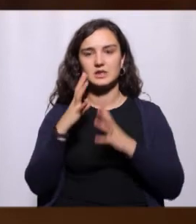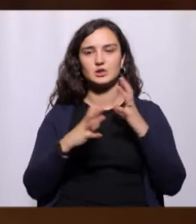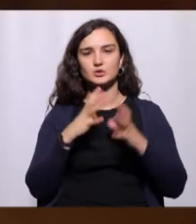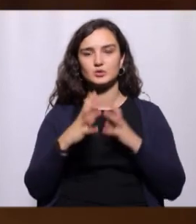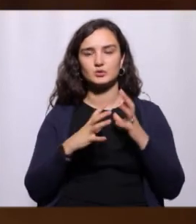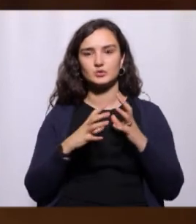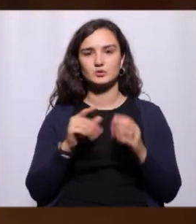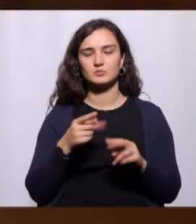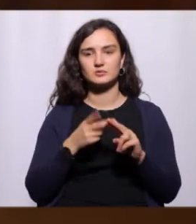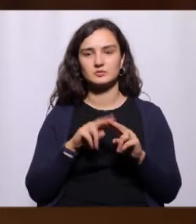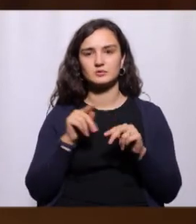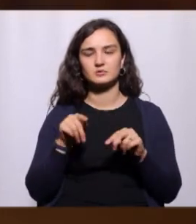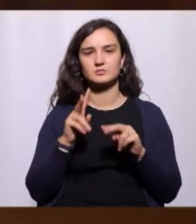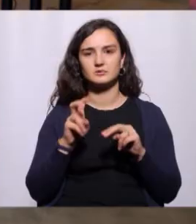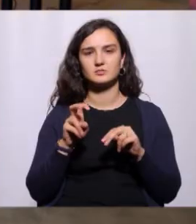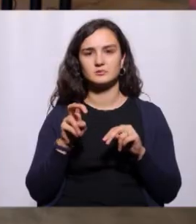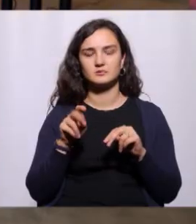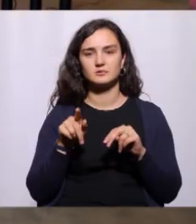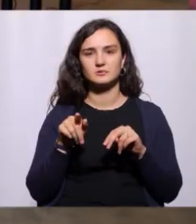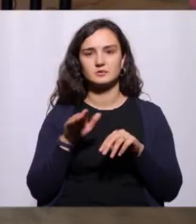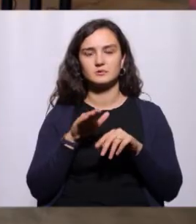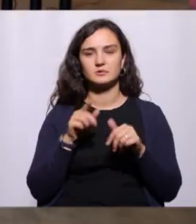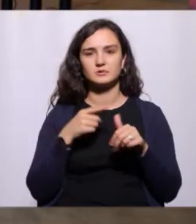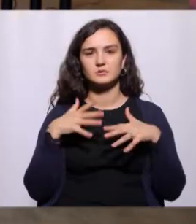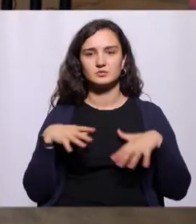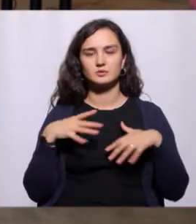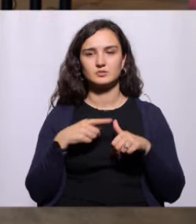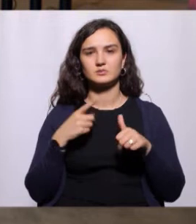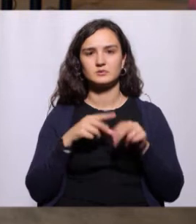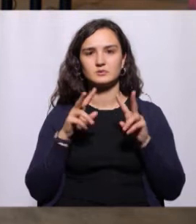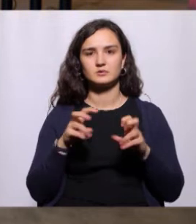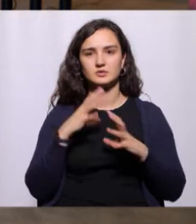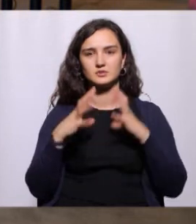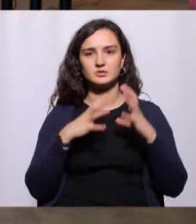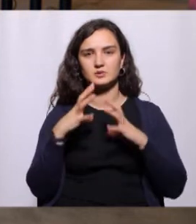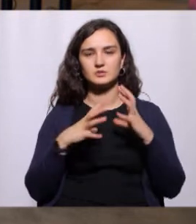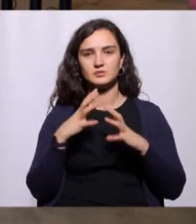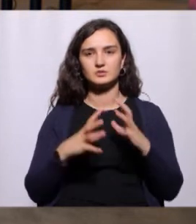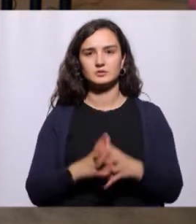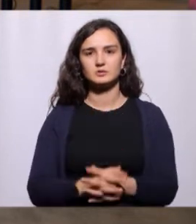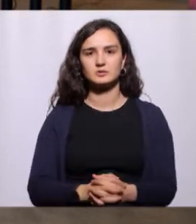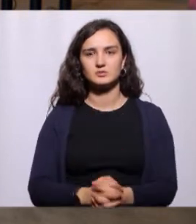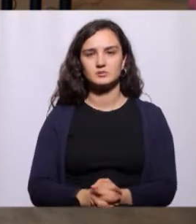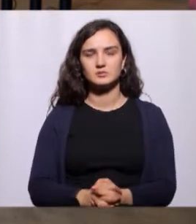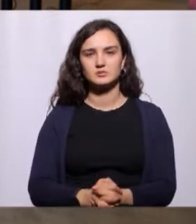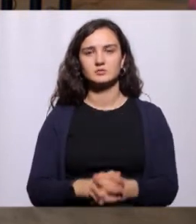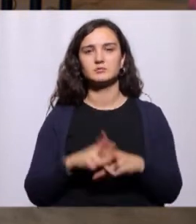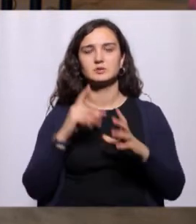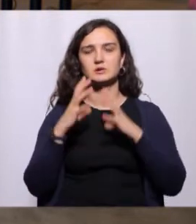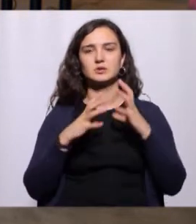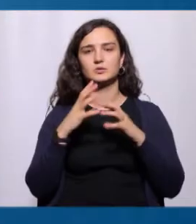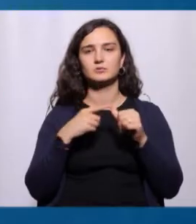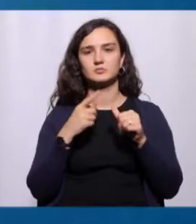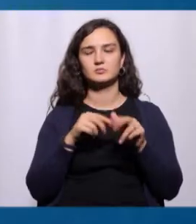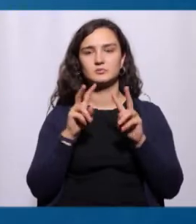international. International is an adjective and in Georgian it means საერთაშორისო. International